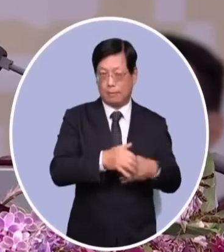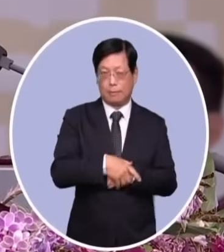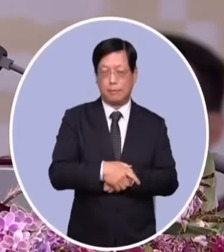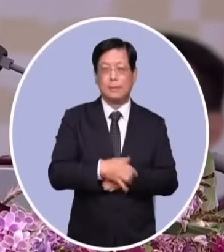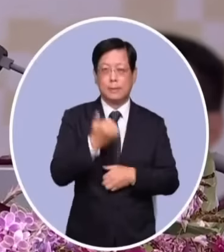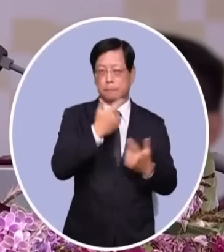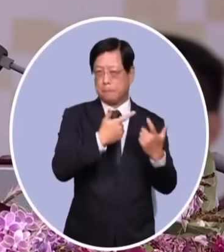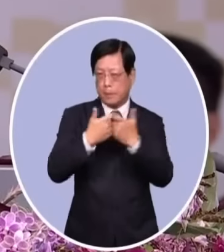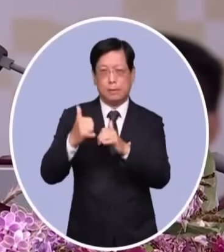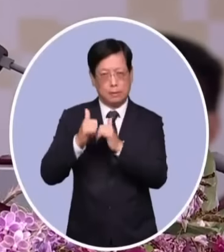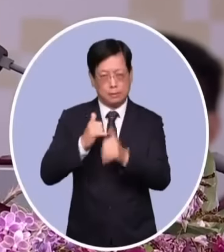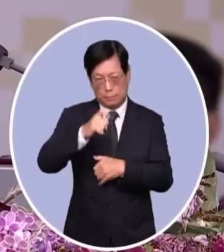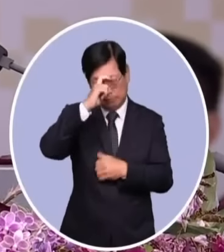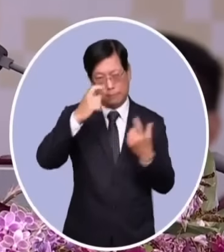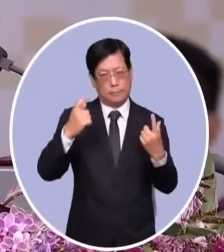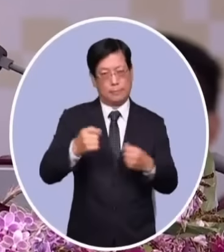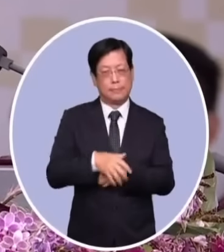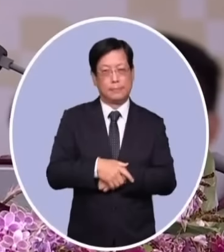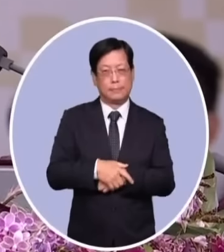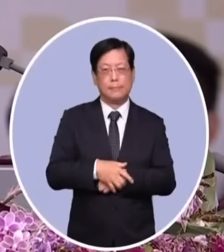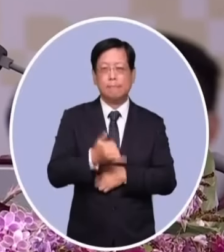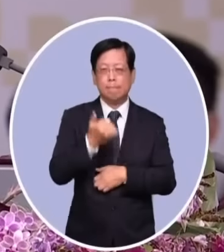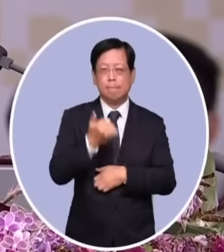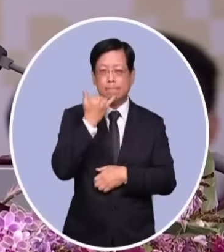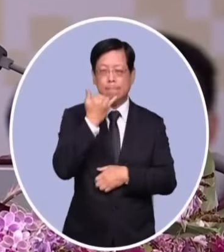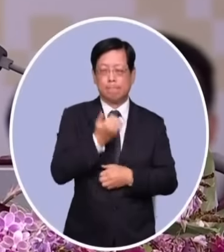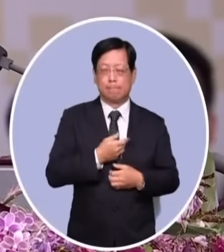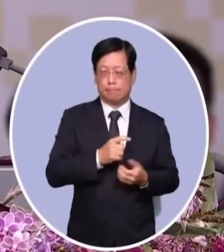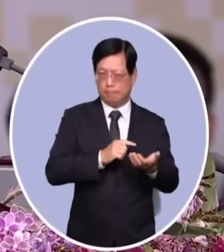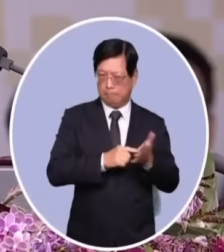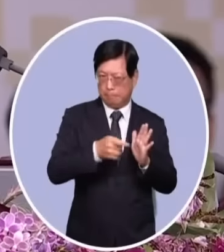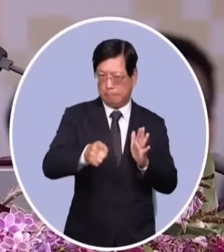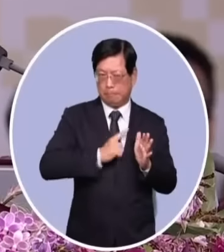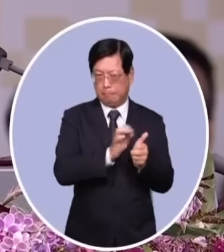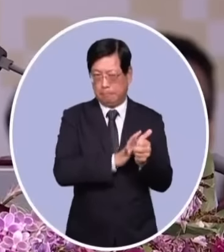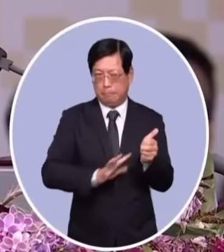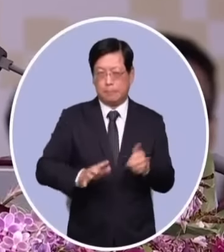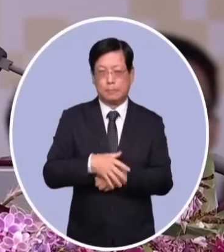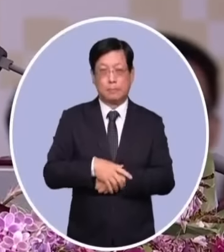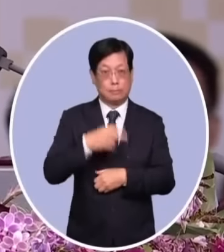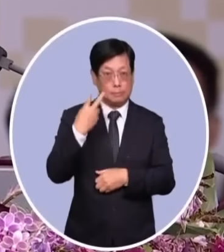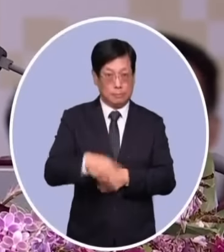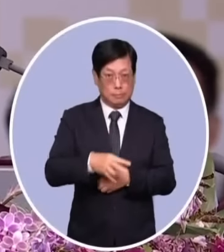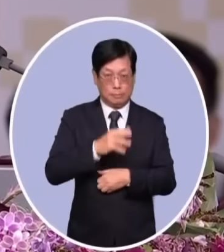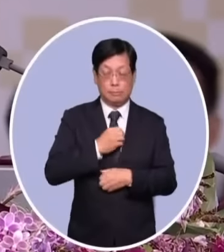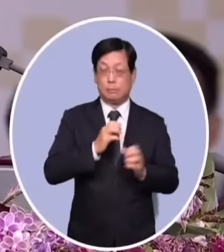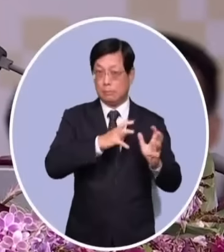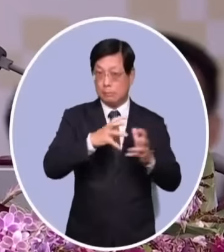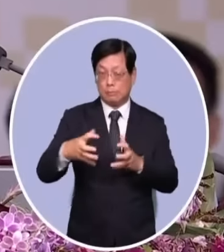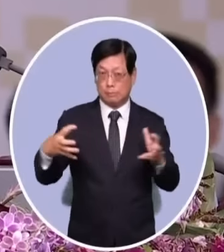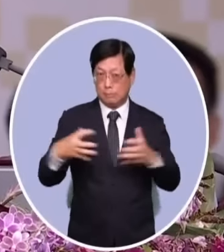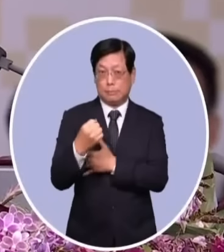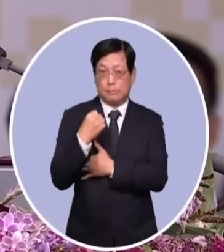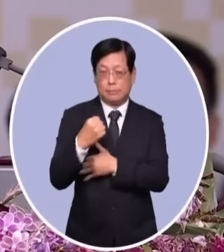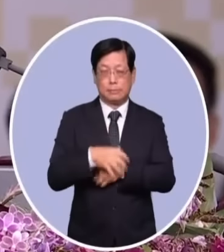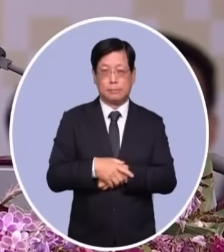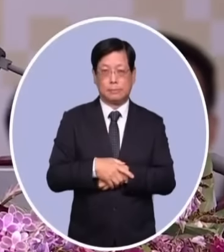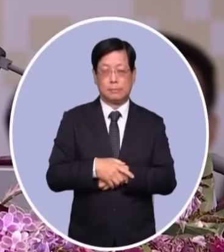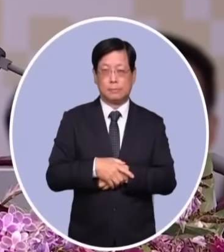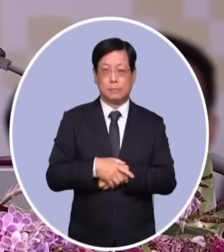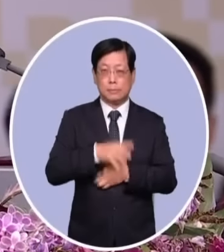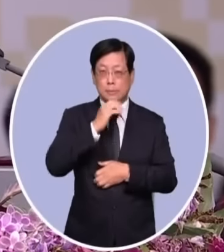应国际社会的期待，能够发挥影响力，和世界各国共同努力，结